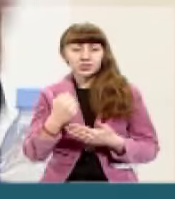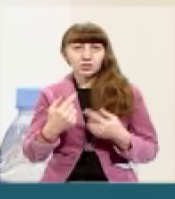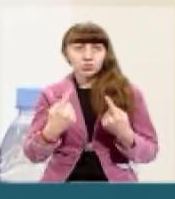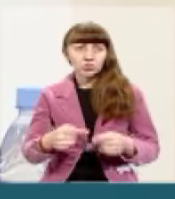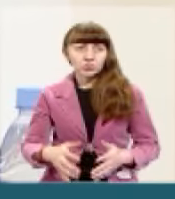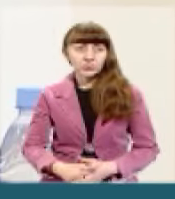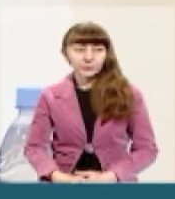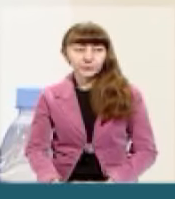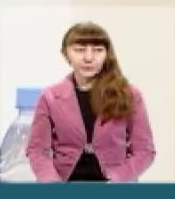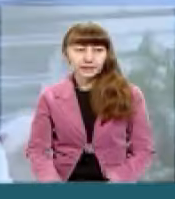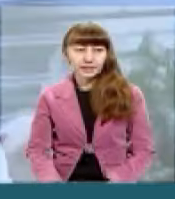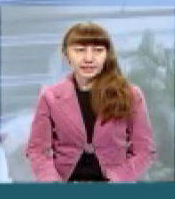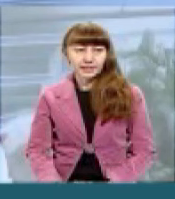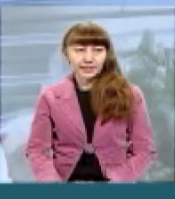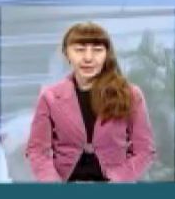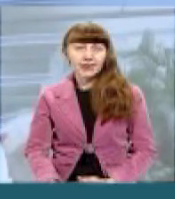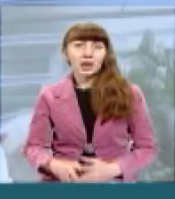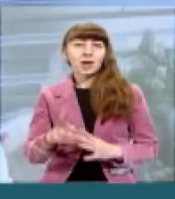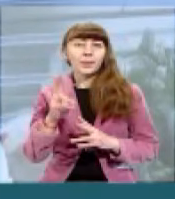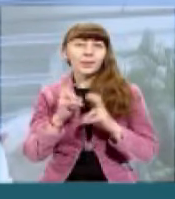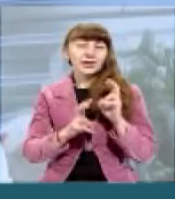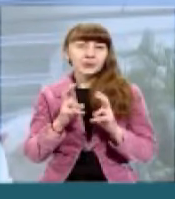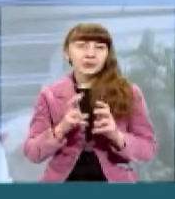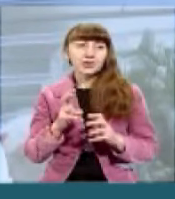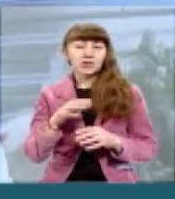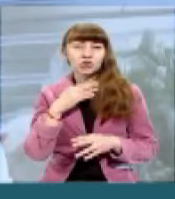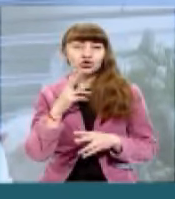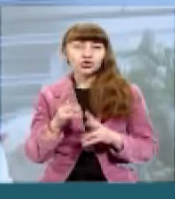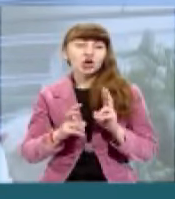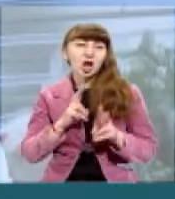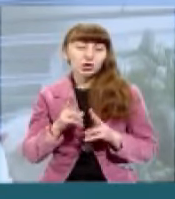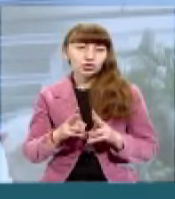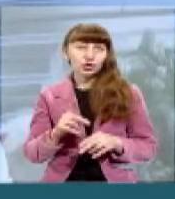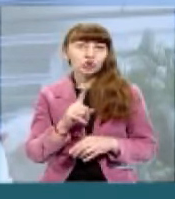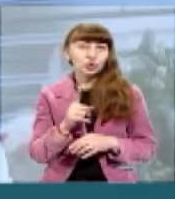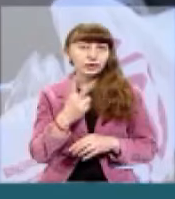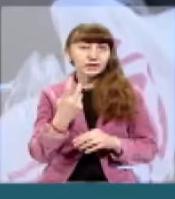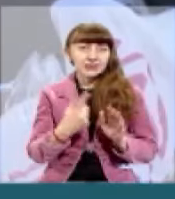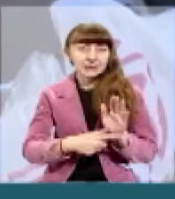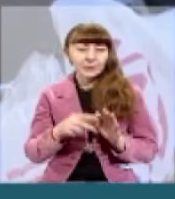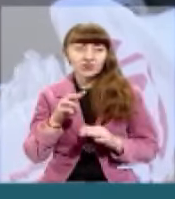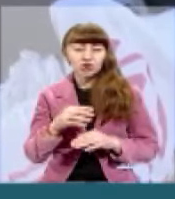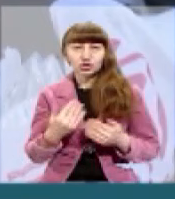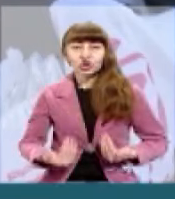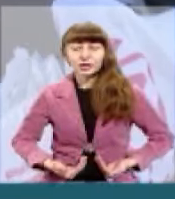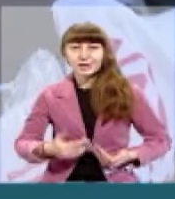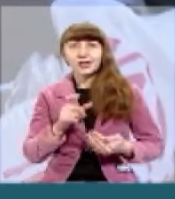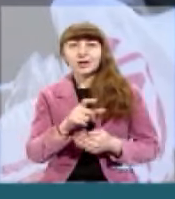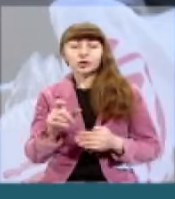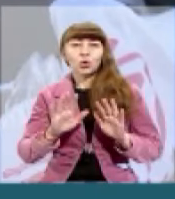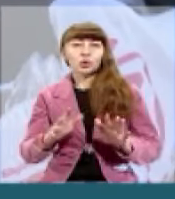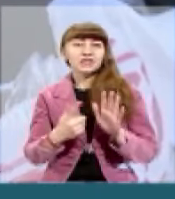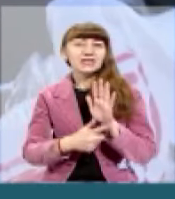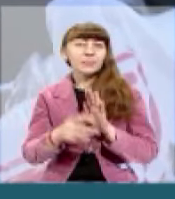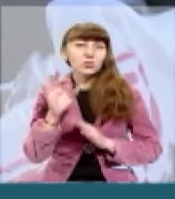заведем или между ними разделим. Коммунальное предприятие сетует. Из 270 тысяч жителей Кустаная лишь